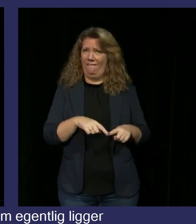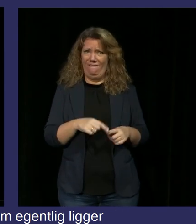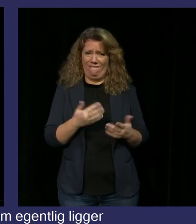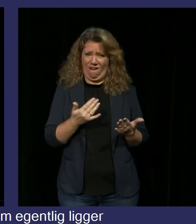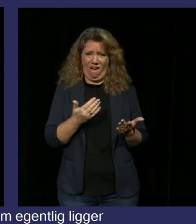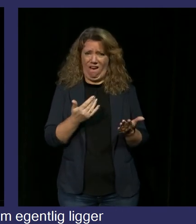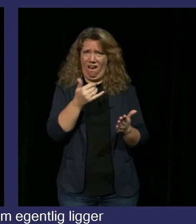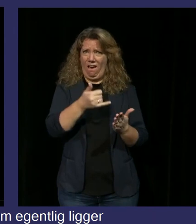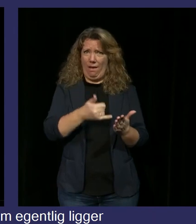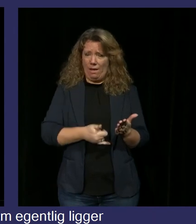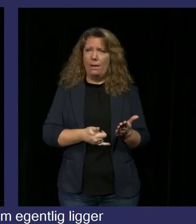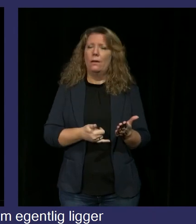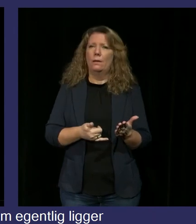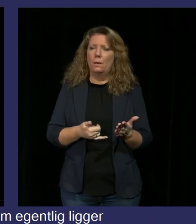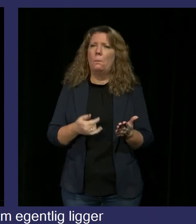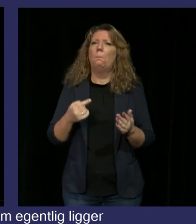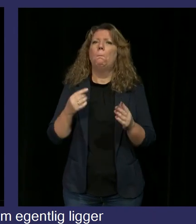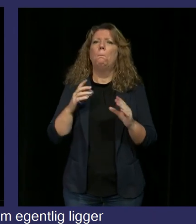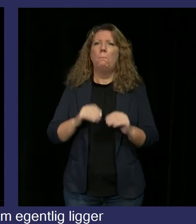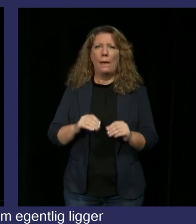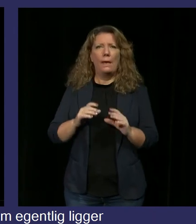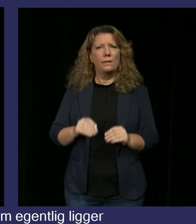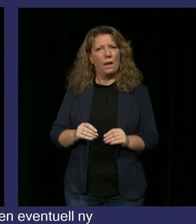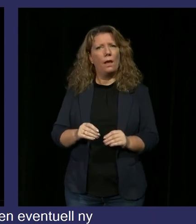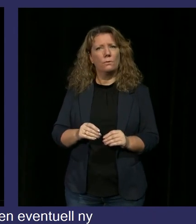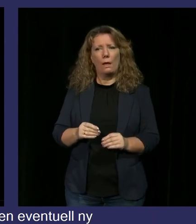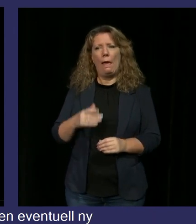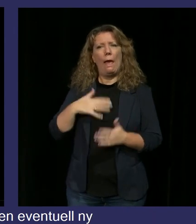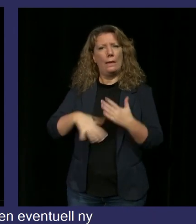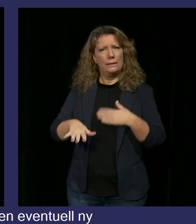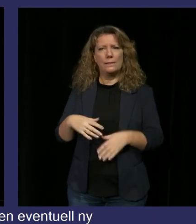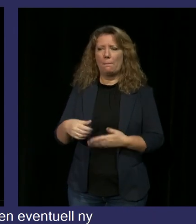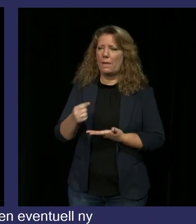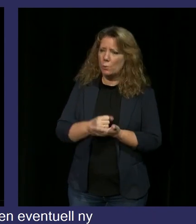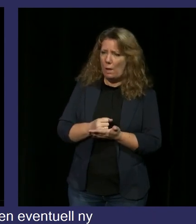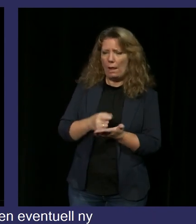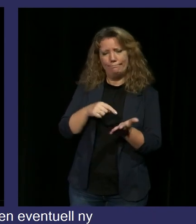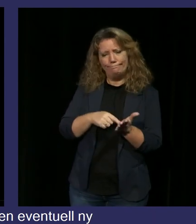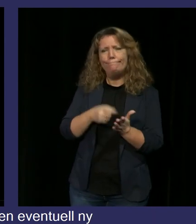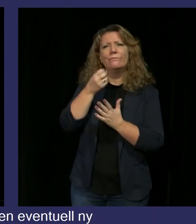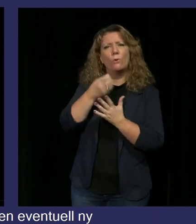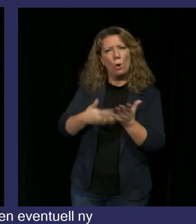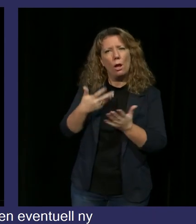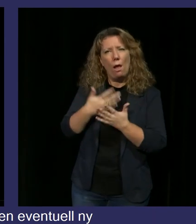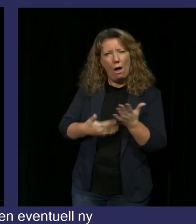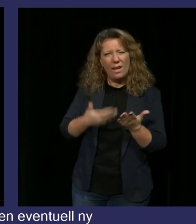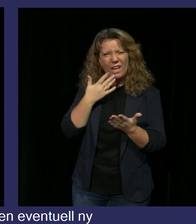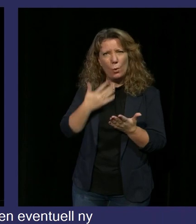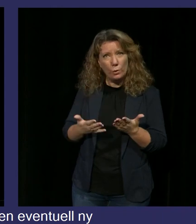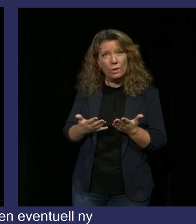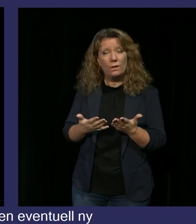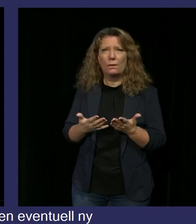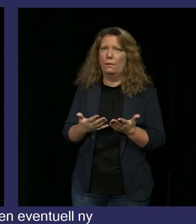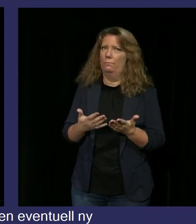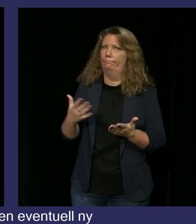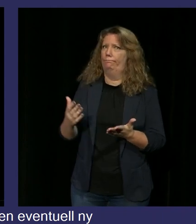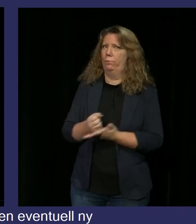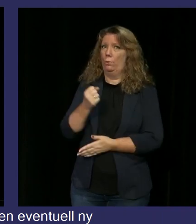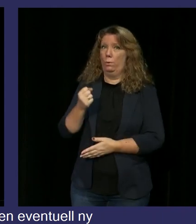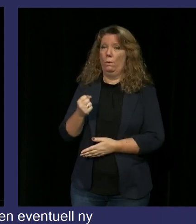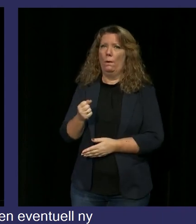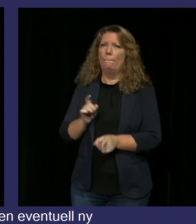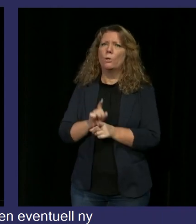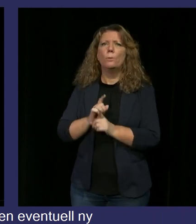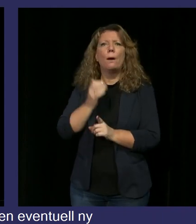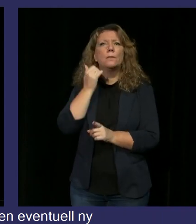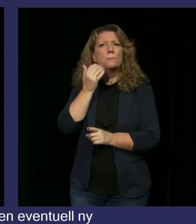få det godt forklart av helsepersonell er jo mye, mye bedre. Også fordi at du da sparer eventuelt en